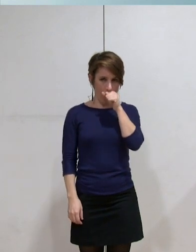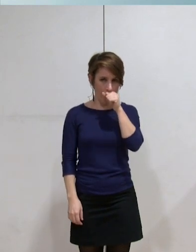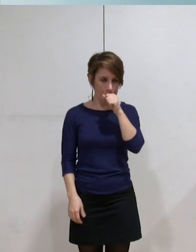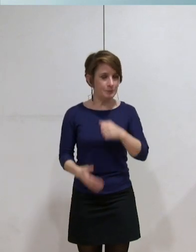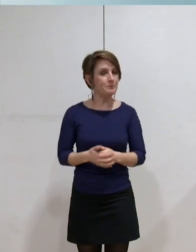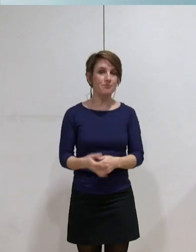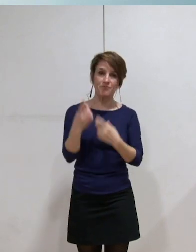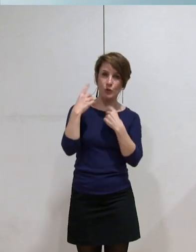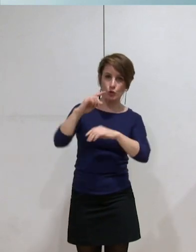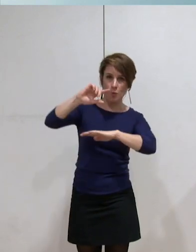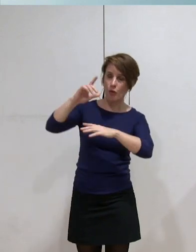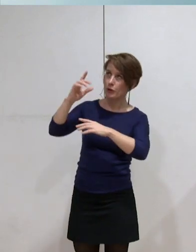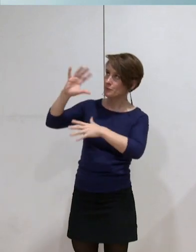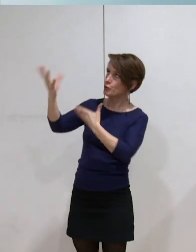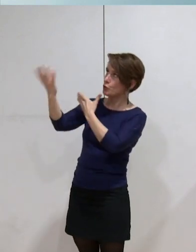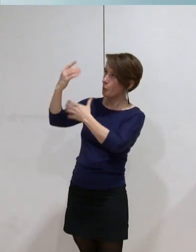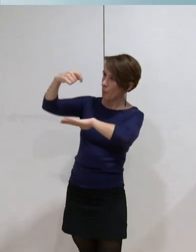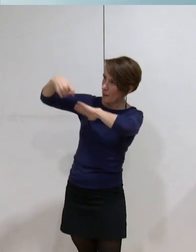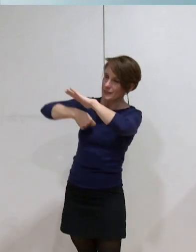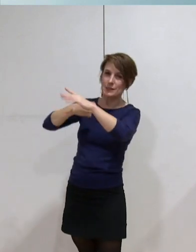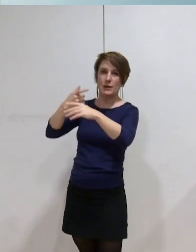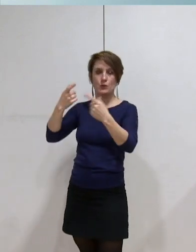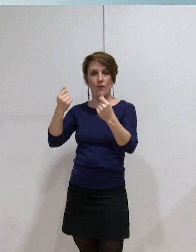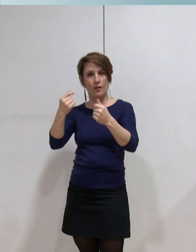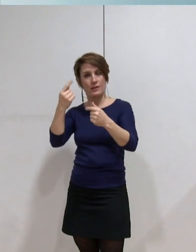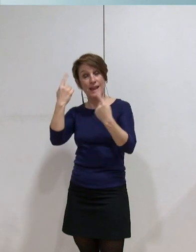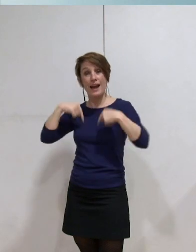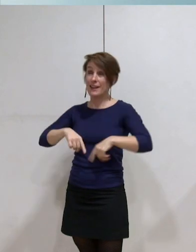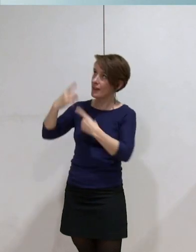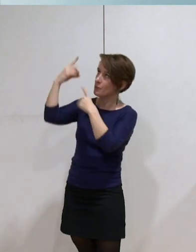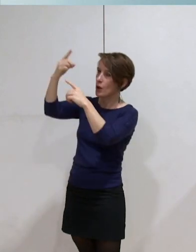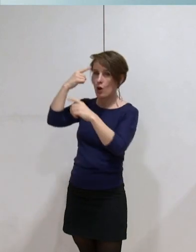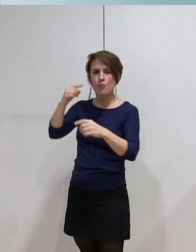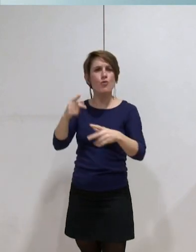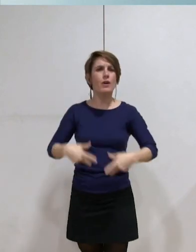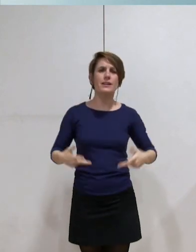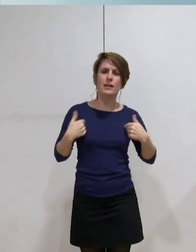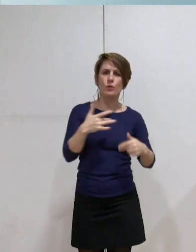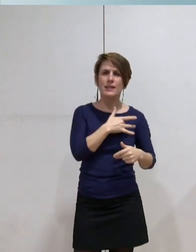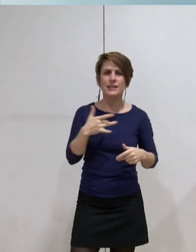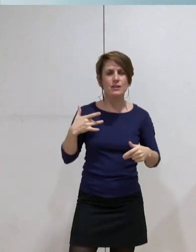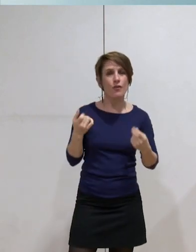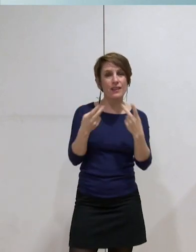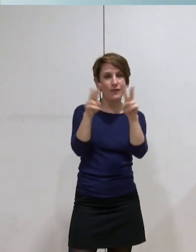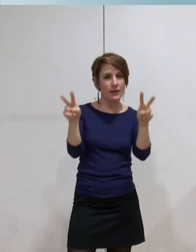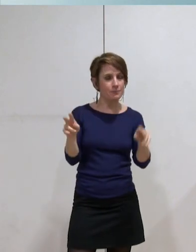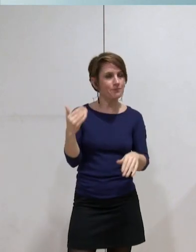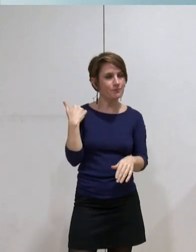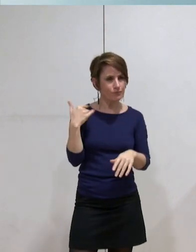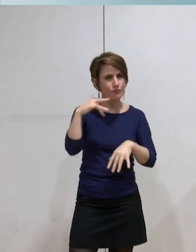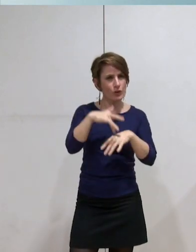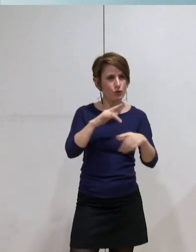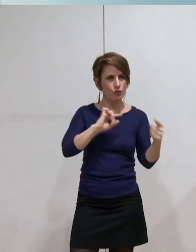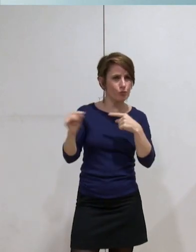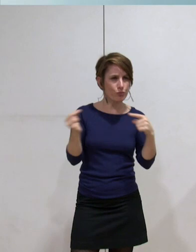participation financière auprès de l'État pour les ateliers santéville nous avons eu l'occasion en discutter euh le mois